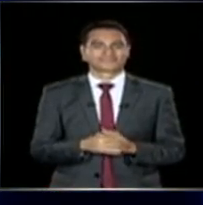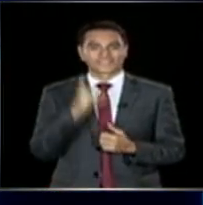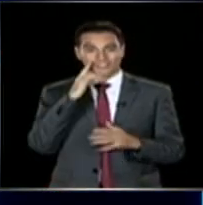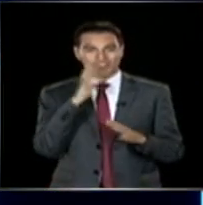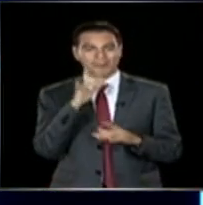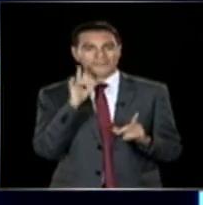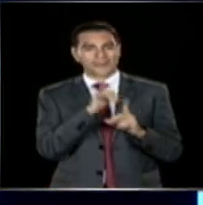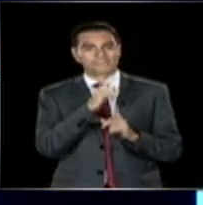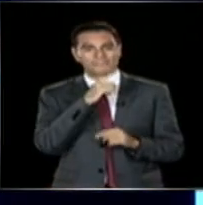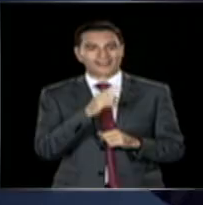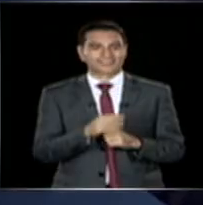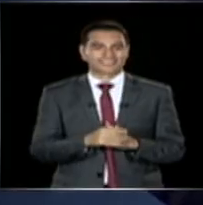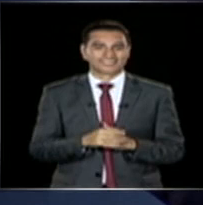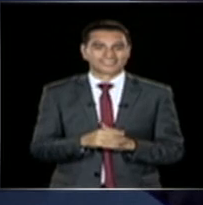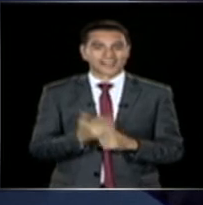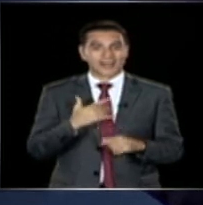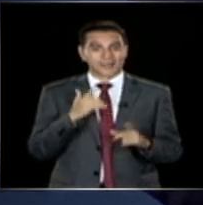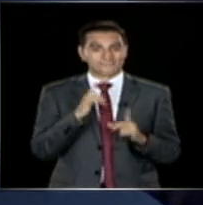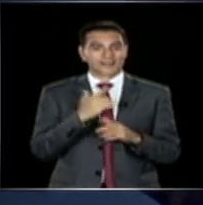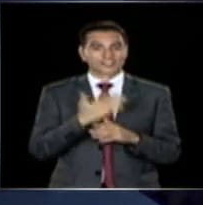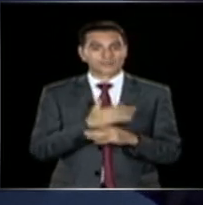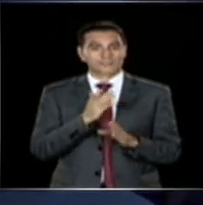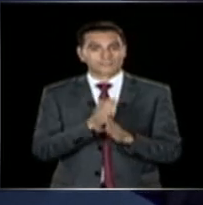شكلك بتحب ياسمين صبري. بحبها عشان هي